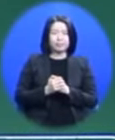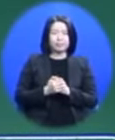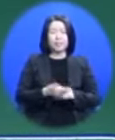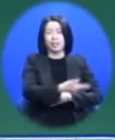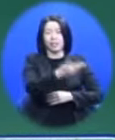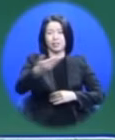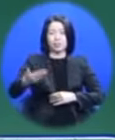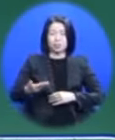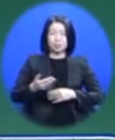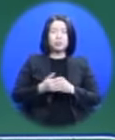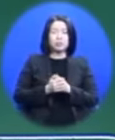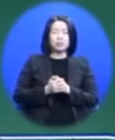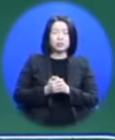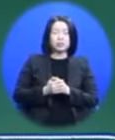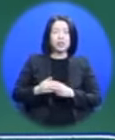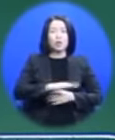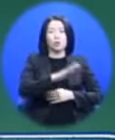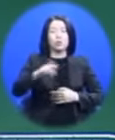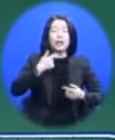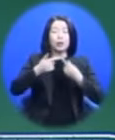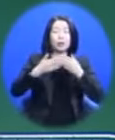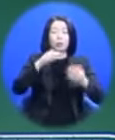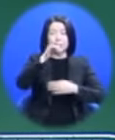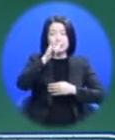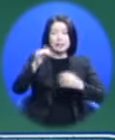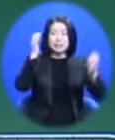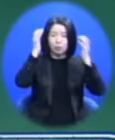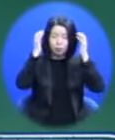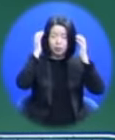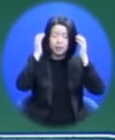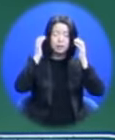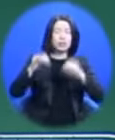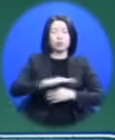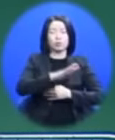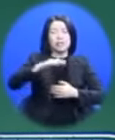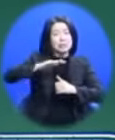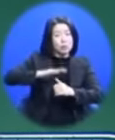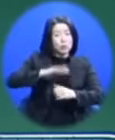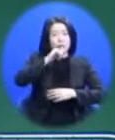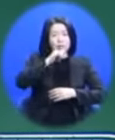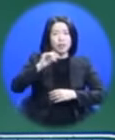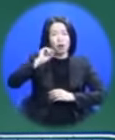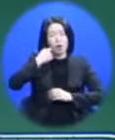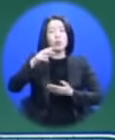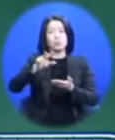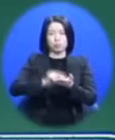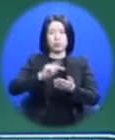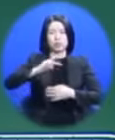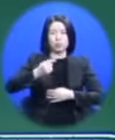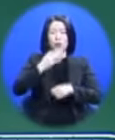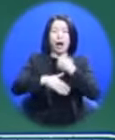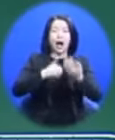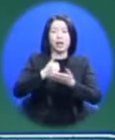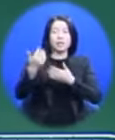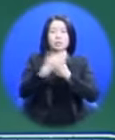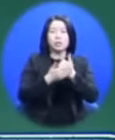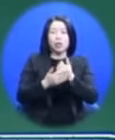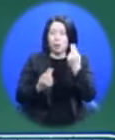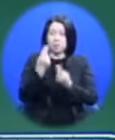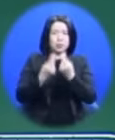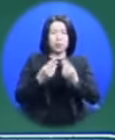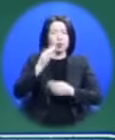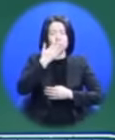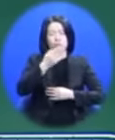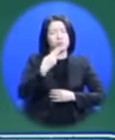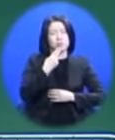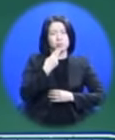여러분, 우리가 겪고 있는 고난이나 우리를 누르고 있는 모든 어려운 문제도 하나님의 은혜와는 비길 수가